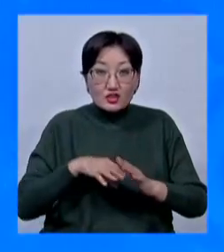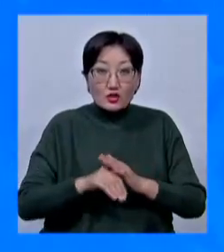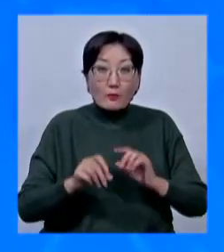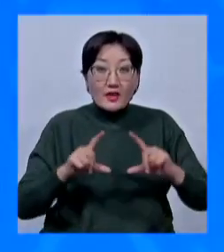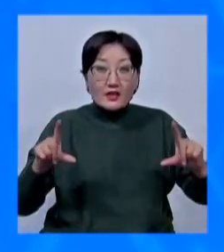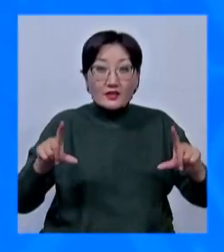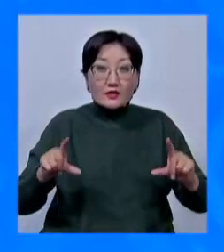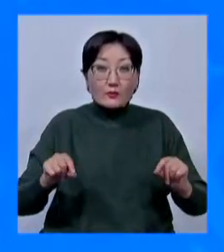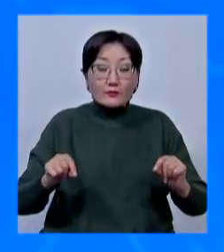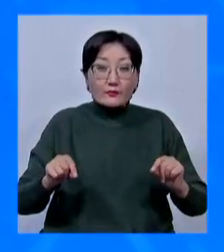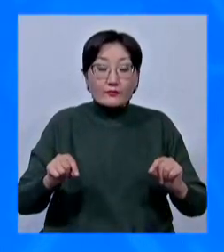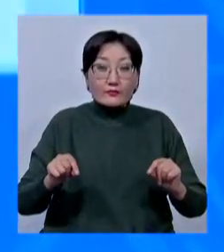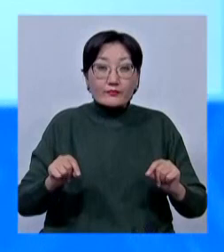сол